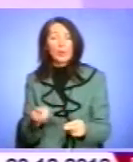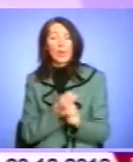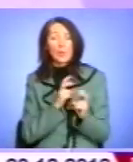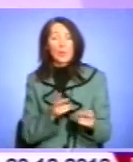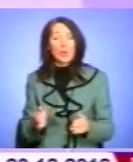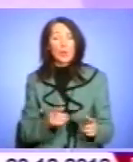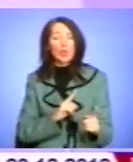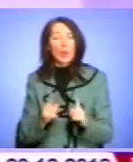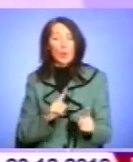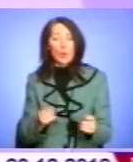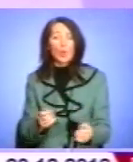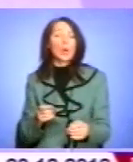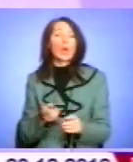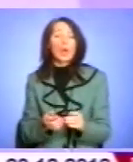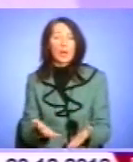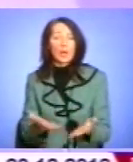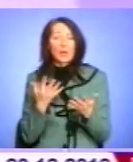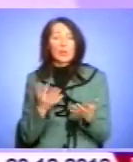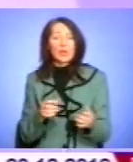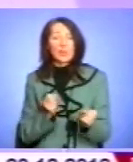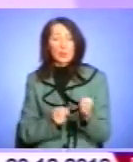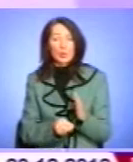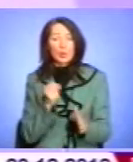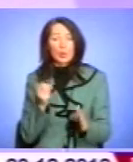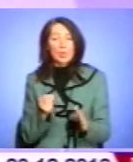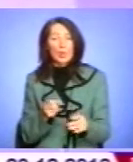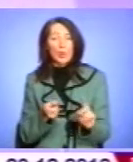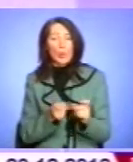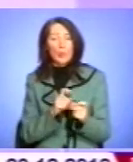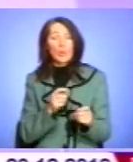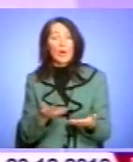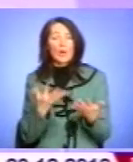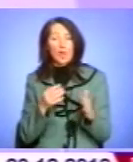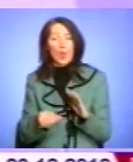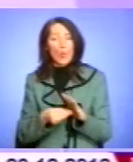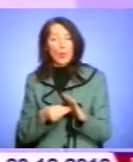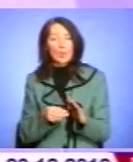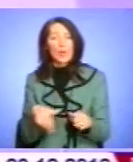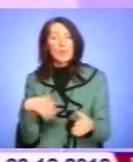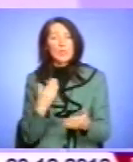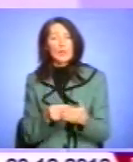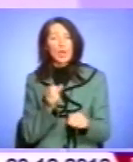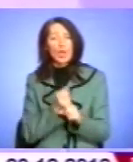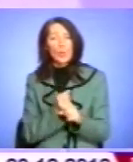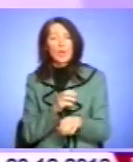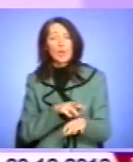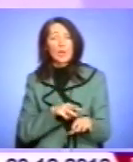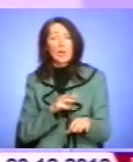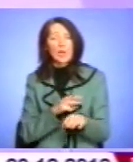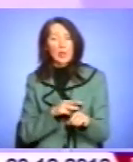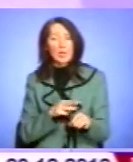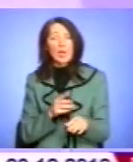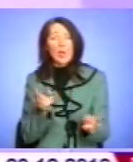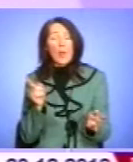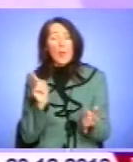злочинів, боротьбою із проявами корупції. При цьому у цій своїй роботі працівники міліції повинні керуватися принципами